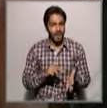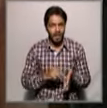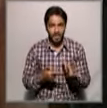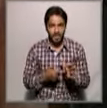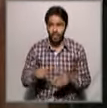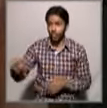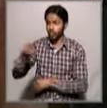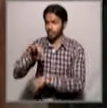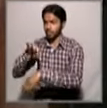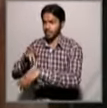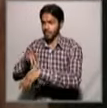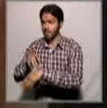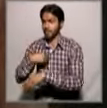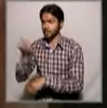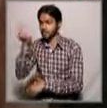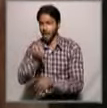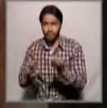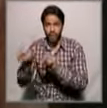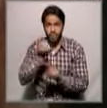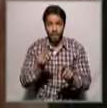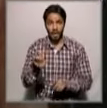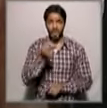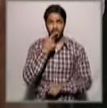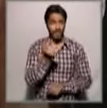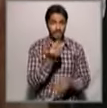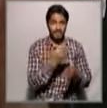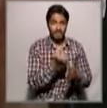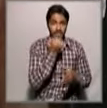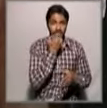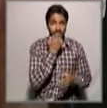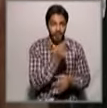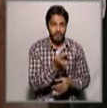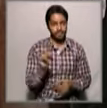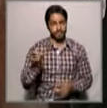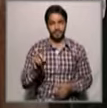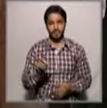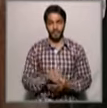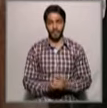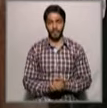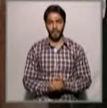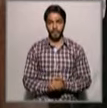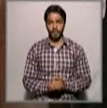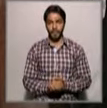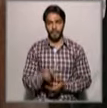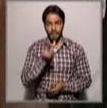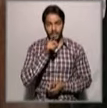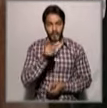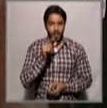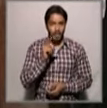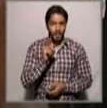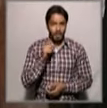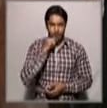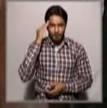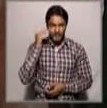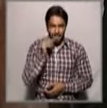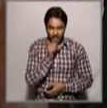الدكاتره اقول لهم قالوا لي مش من الدواء، كل الدكاتره قالوا انا اديت دواء كده، قولي لا الحاله اللي يعني انت ام رندا ربنا يرحمها، انت حاسه بالذنب يعني،